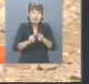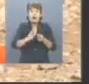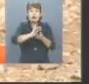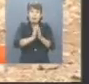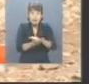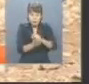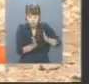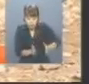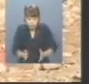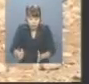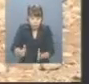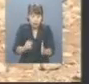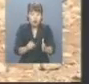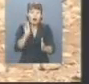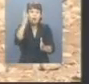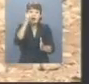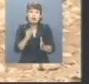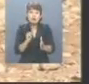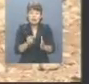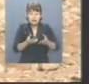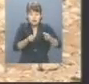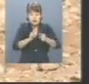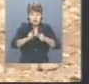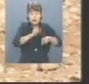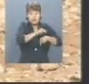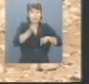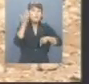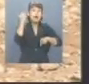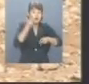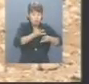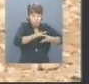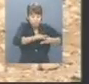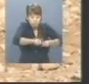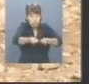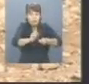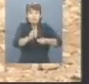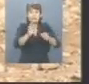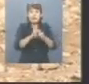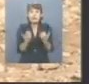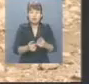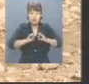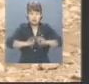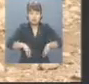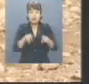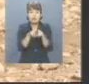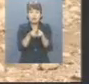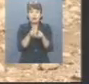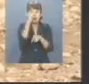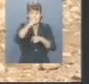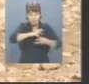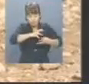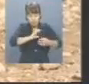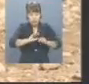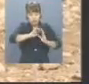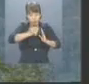หม่ที่เกิดขึ้นรวมถึงการเกิดดินสไลด์ในหลายจุดนั่นเองทำให้พื้นที่แห่งนี้ยังคงเสี่ยงอย่างมากที่จะเกิดดินถล่มซ้ำหากมีฝนตกหนัก